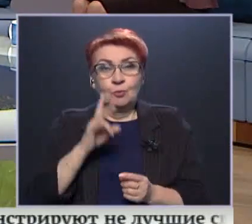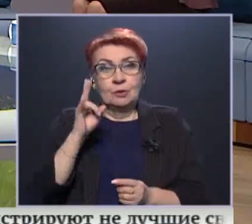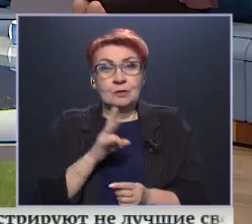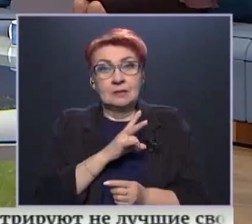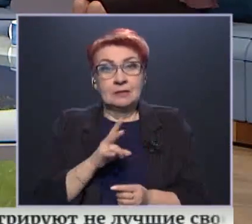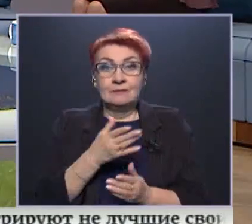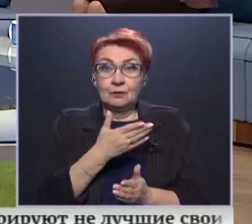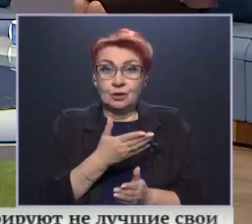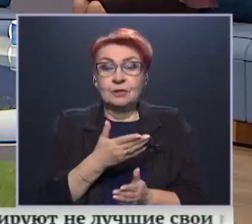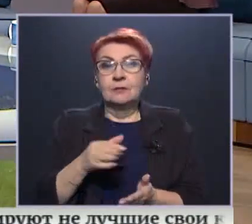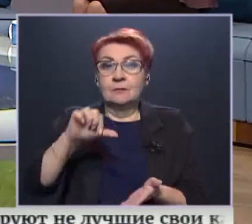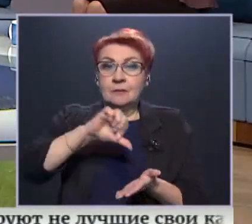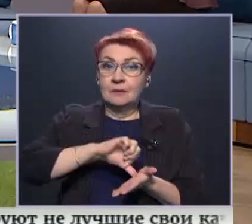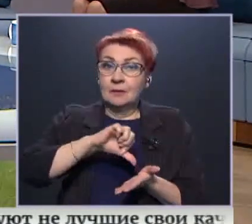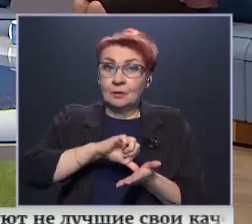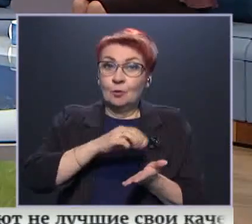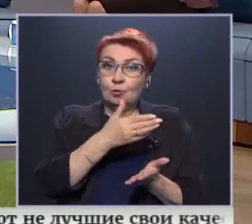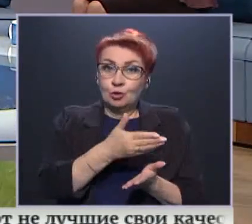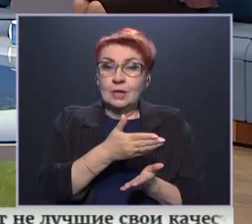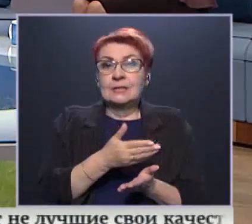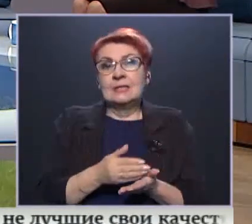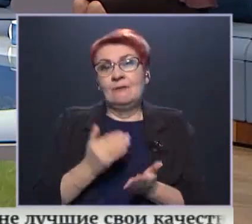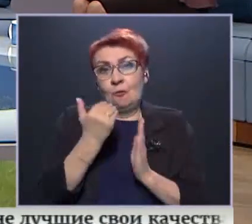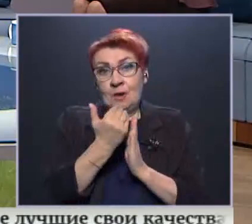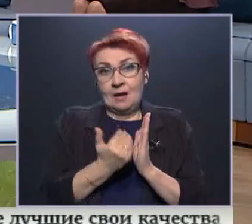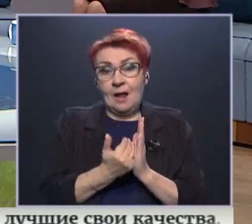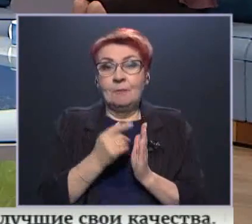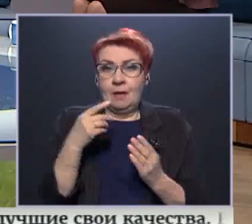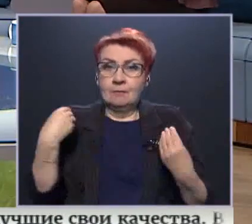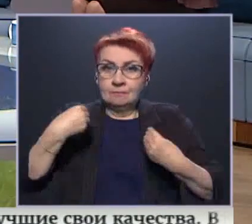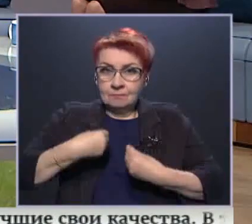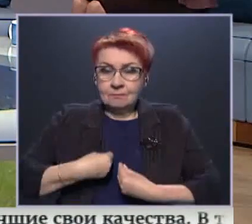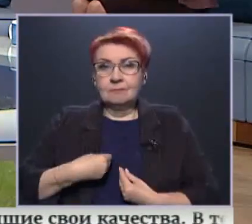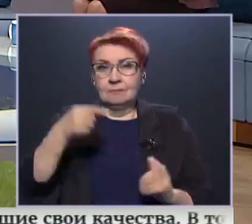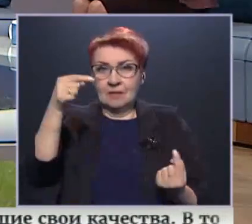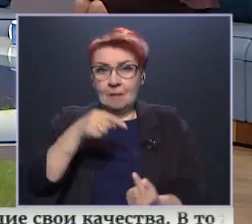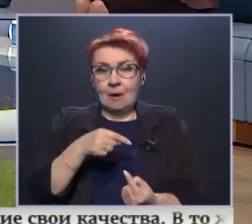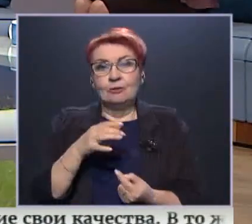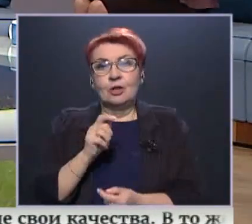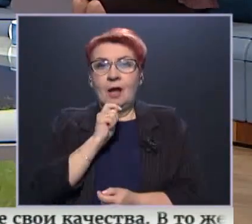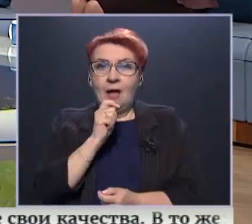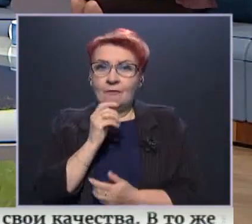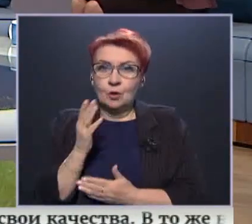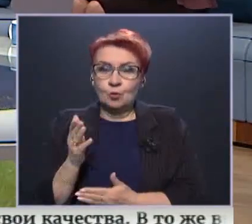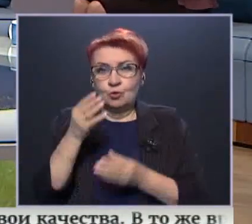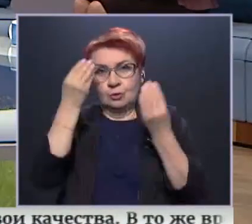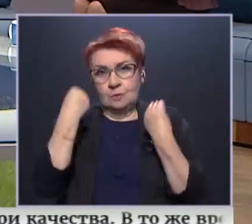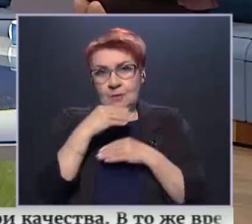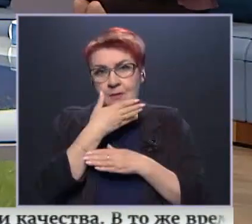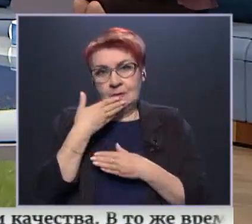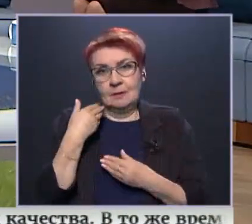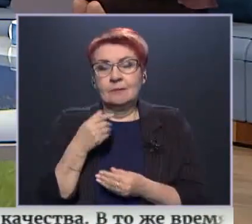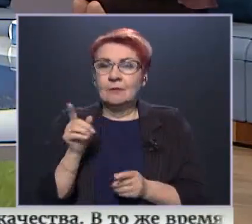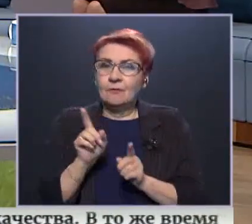участие в съемках, облачены подобающе. Заранее благодарю за ответ. Спасибо большое за вопрос и за то, что он задан в такой